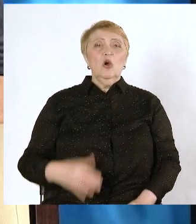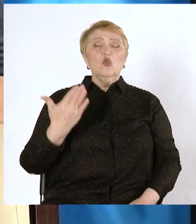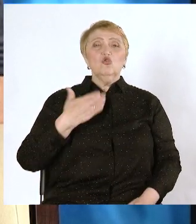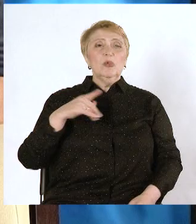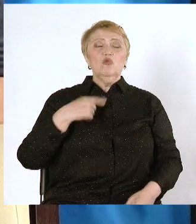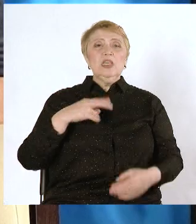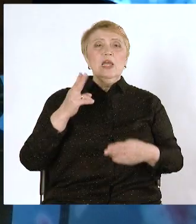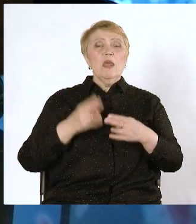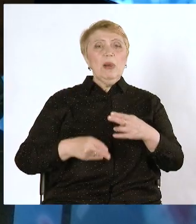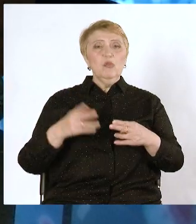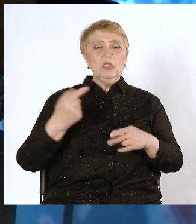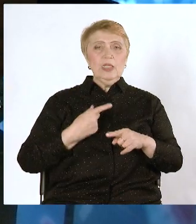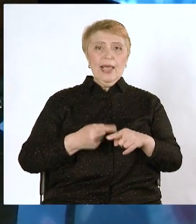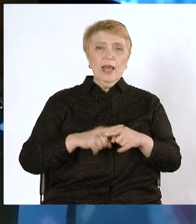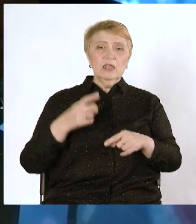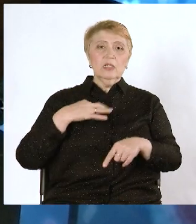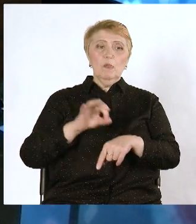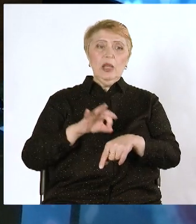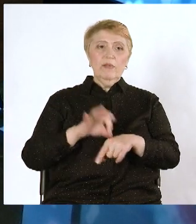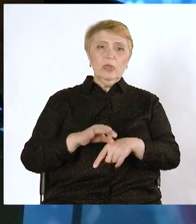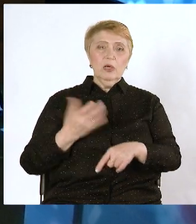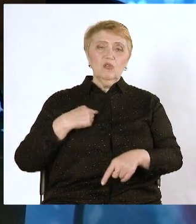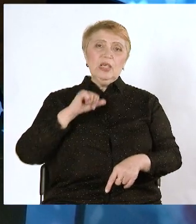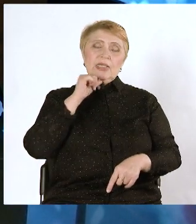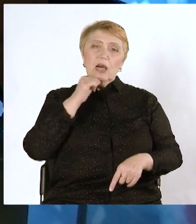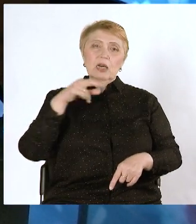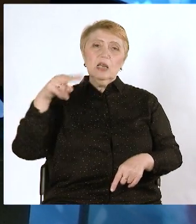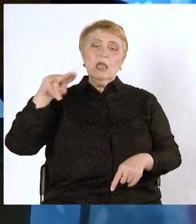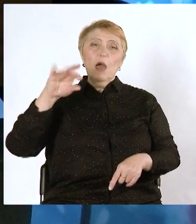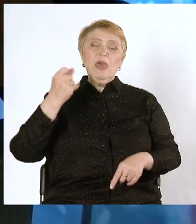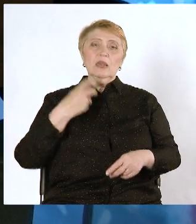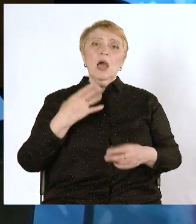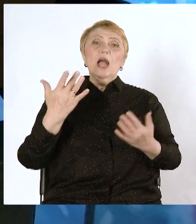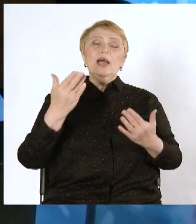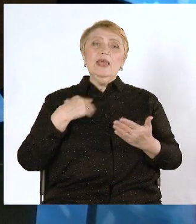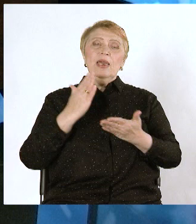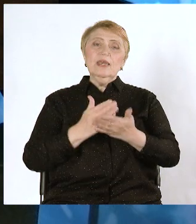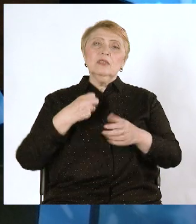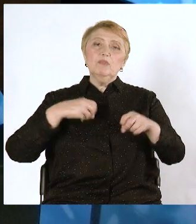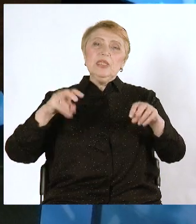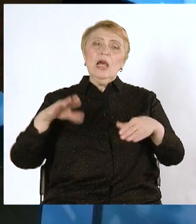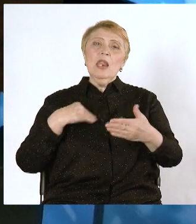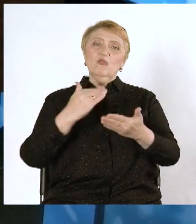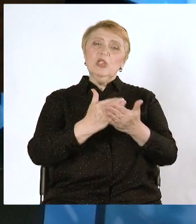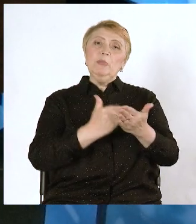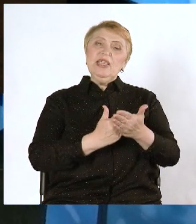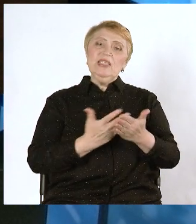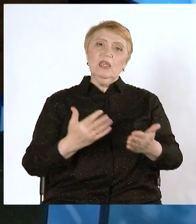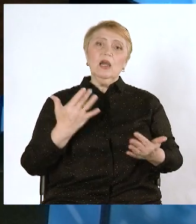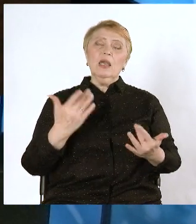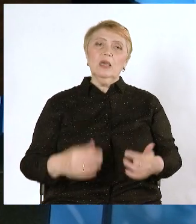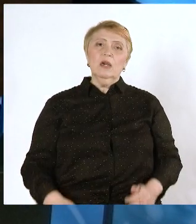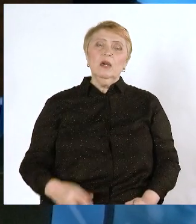заболевание именно вот этот сахарный диабет на какие признаки нужно обратить внимание